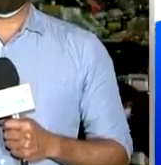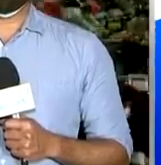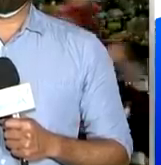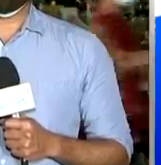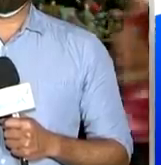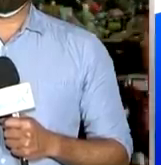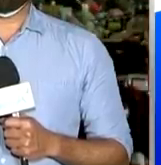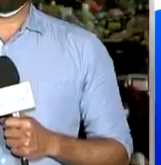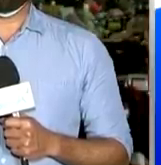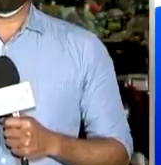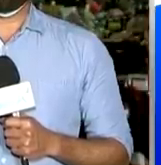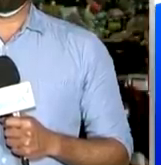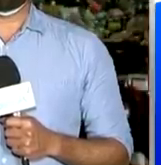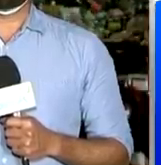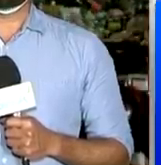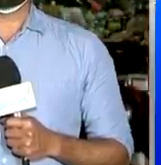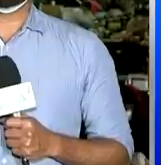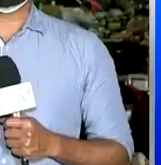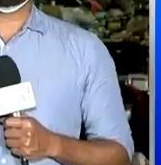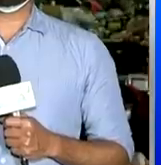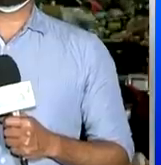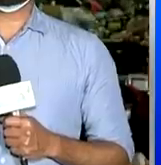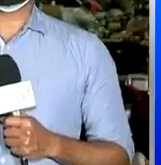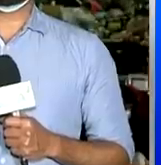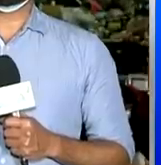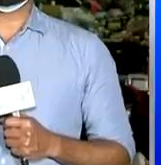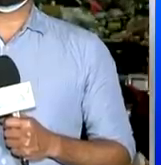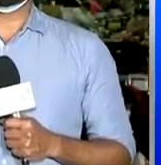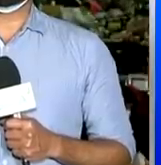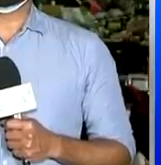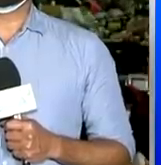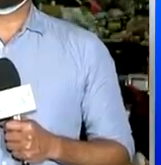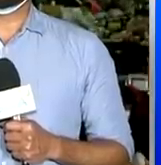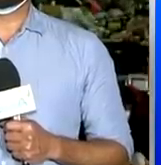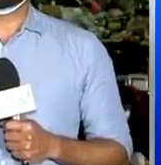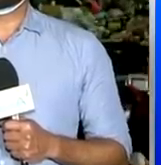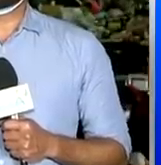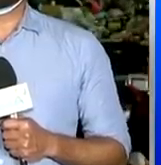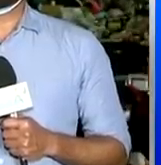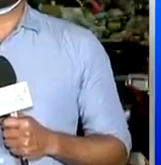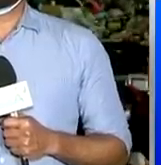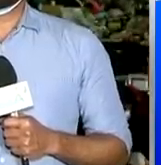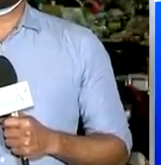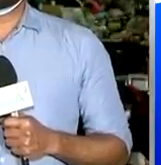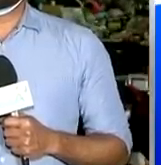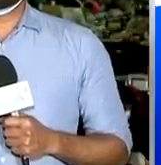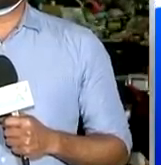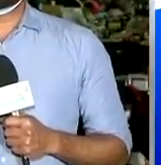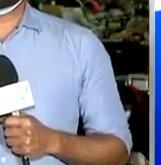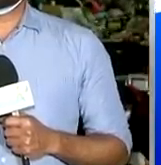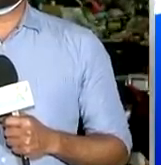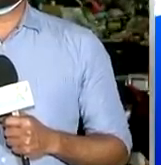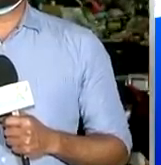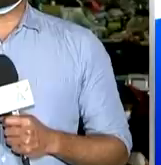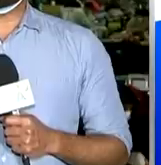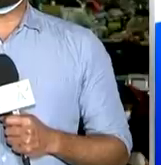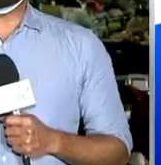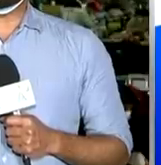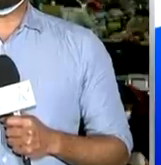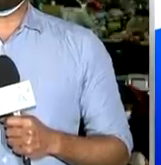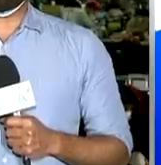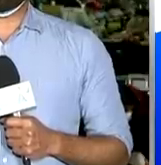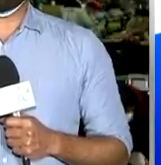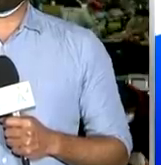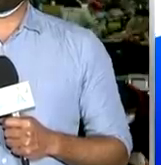17th tropical cyclone na pumasok sa PAR ngayong taon. Nakatutok sa Camarines Sur si Salima